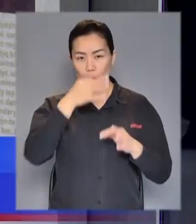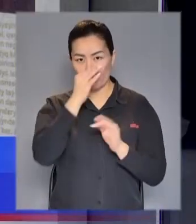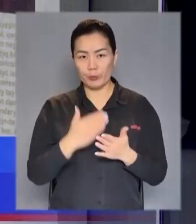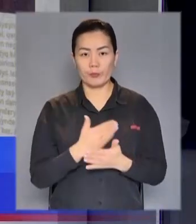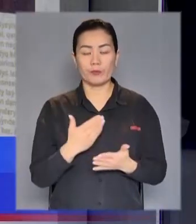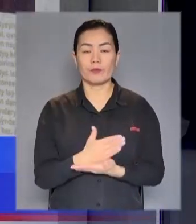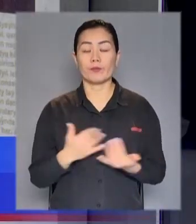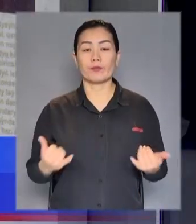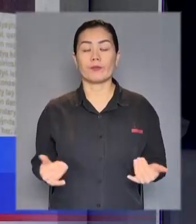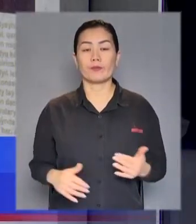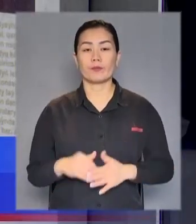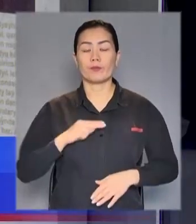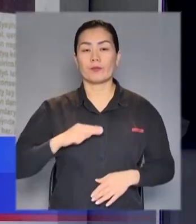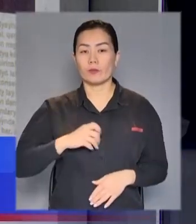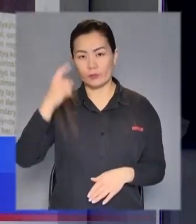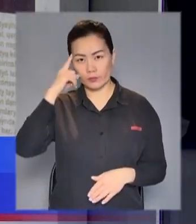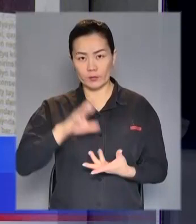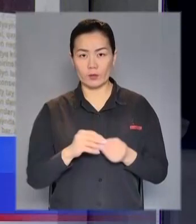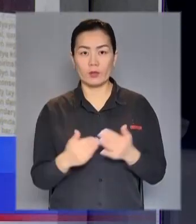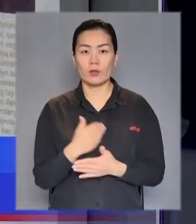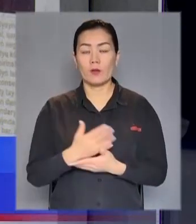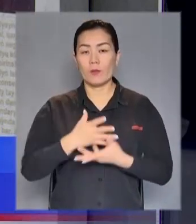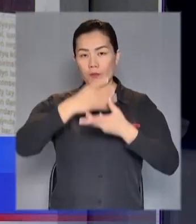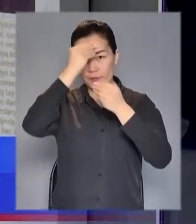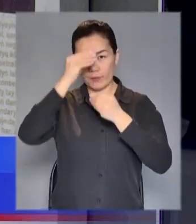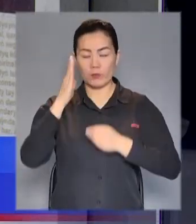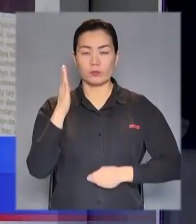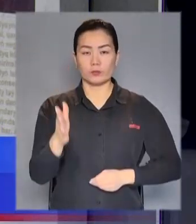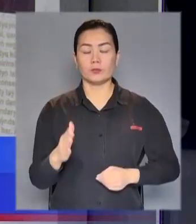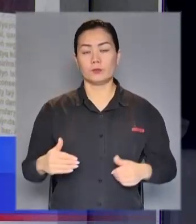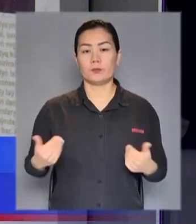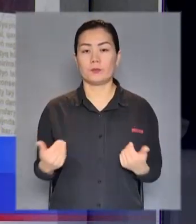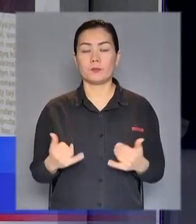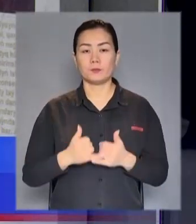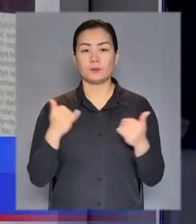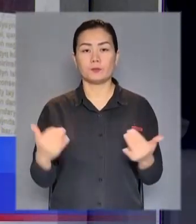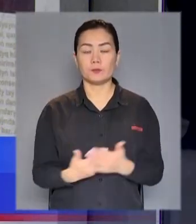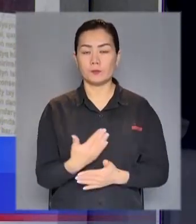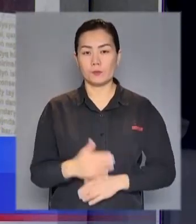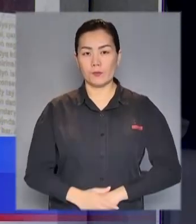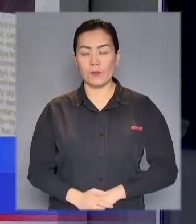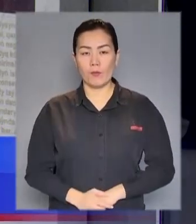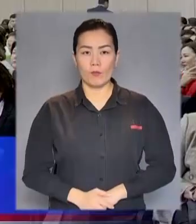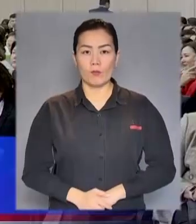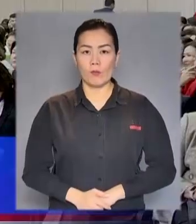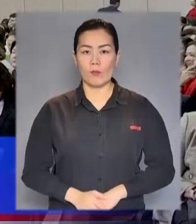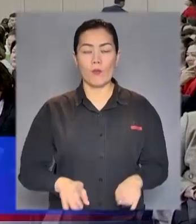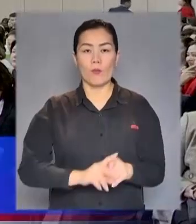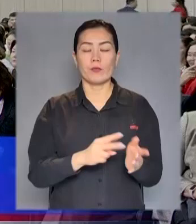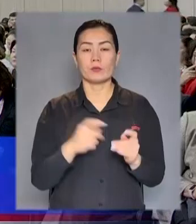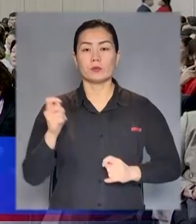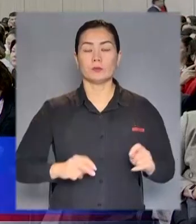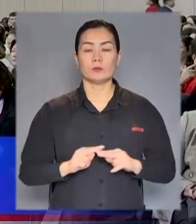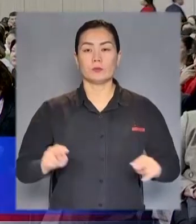и информацию на данном мероприятии. И я думаю, что информация, полученная здесь, в будущем будет применяться мною на практике. Также в рамках